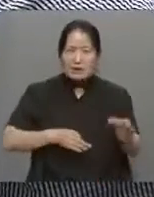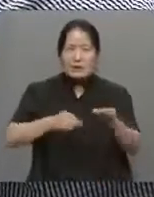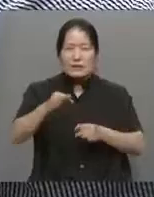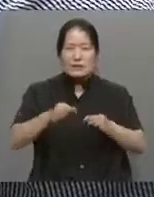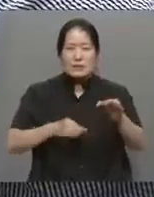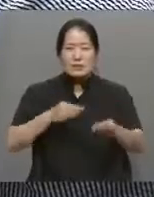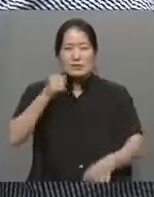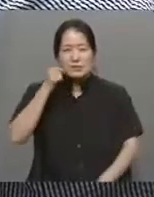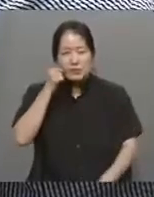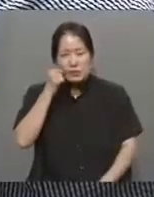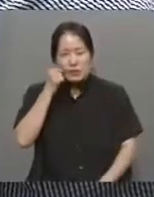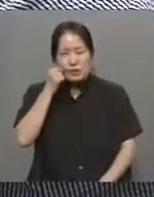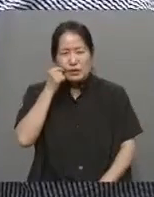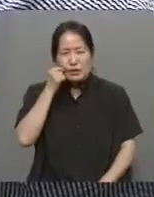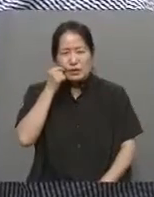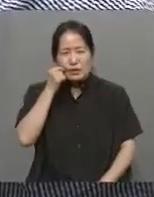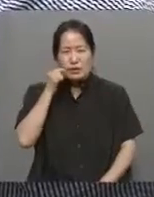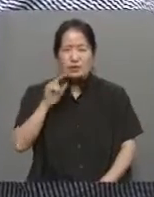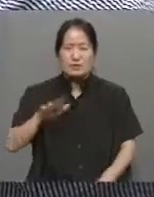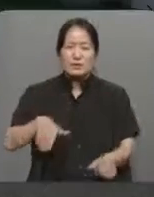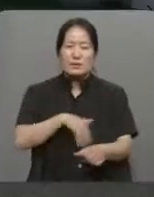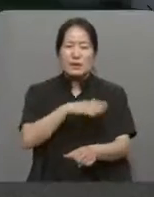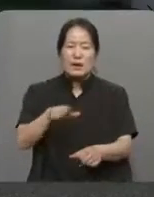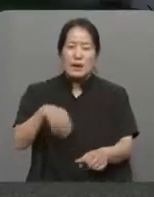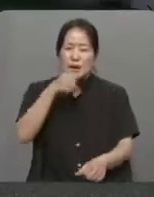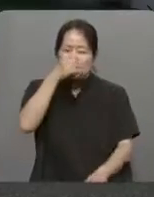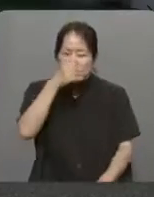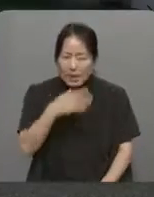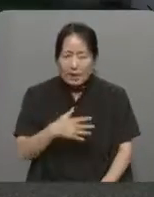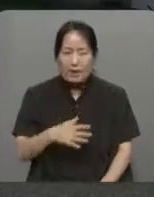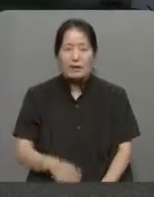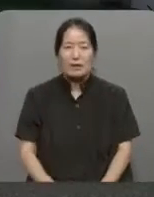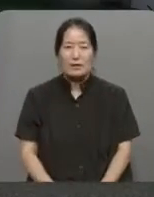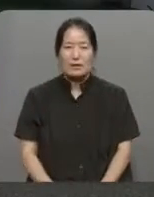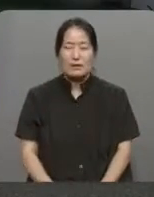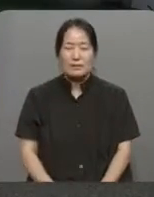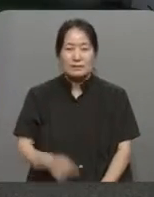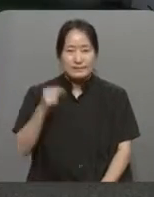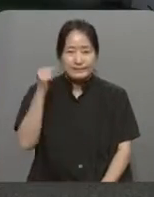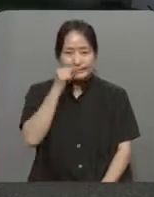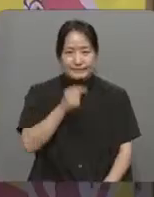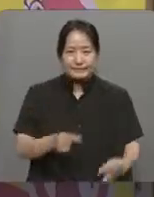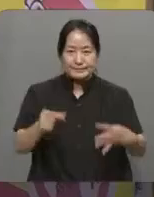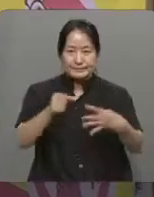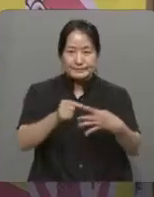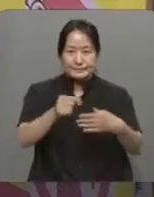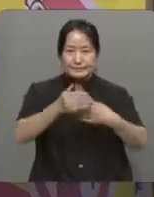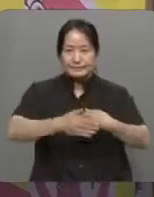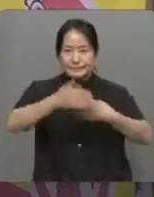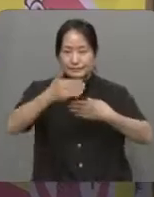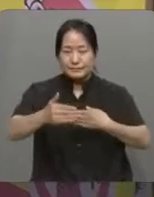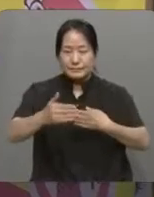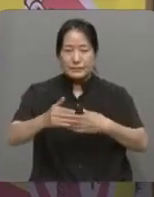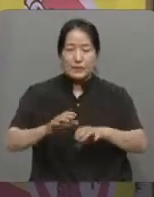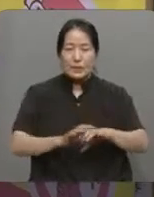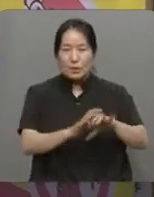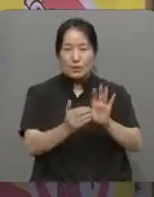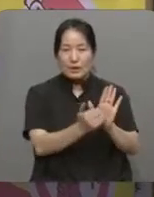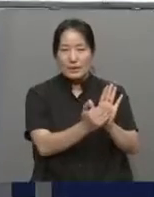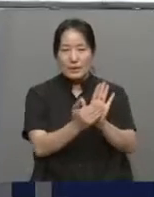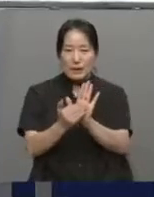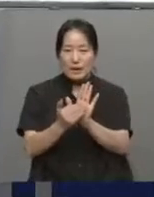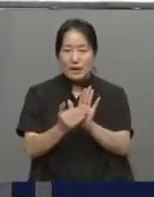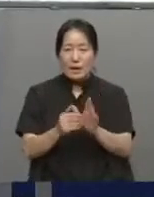뭐 죽을 지경이지 사실. 강력한 거리 두기를 통한 코로나19 확산 차단에